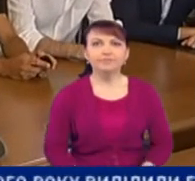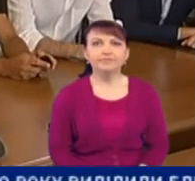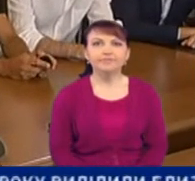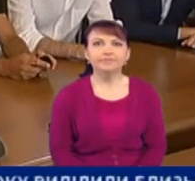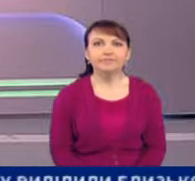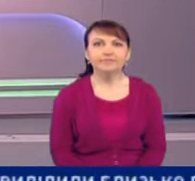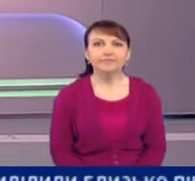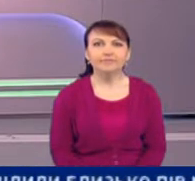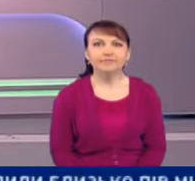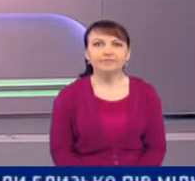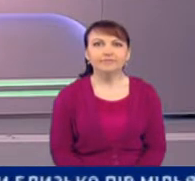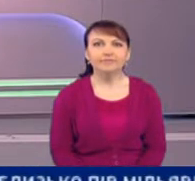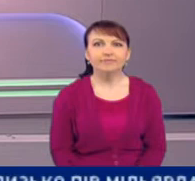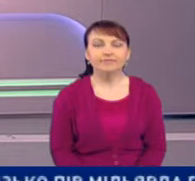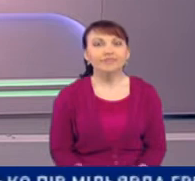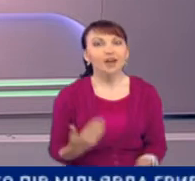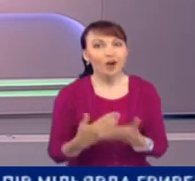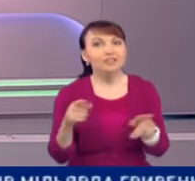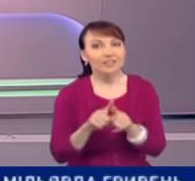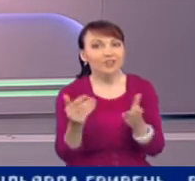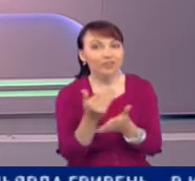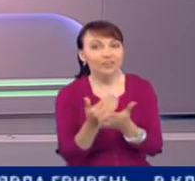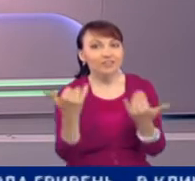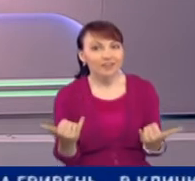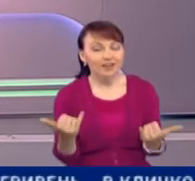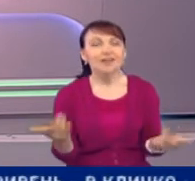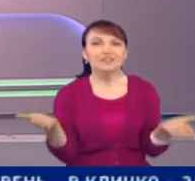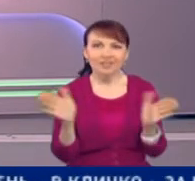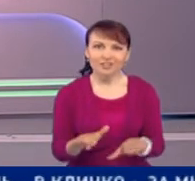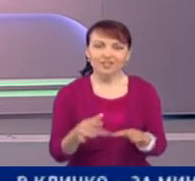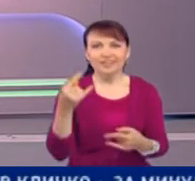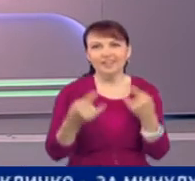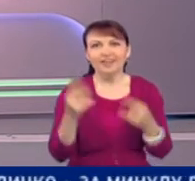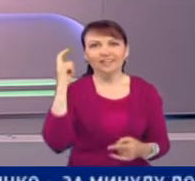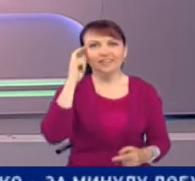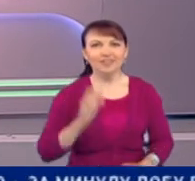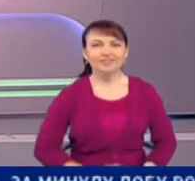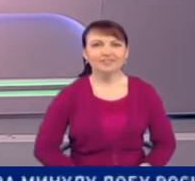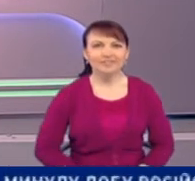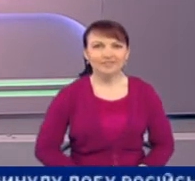Ось такі новини на цю годину. Залишайтеся на телеканалі «Київ».